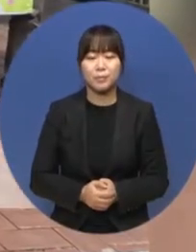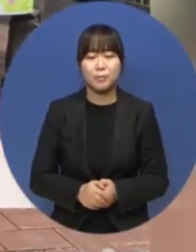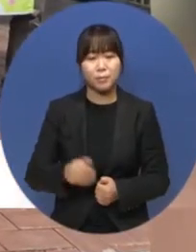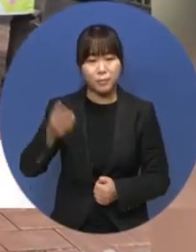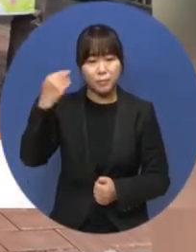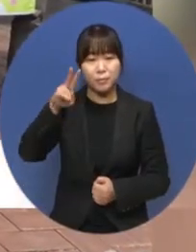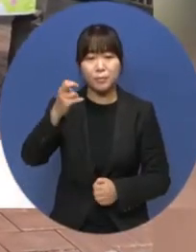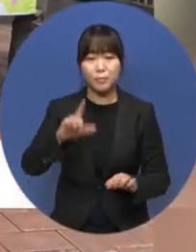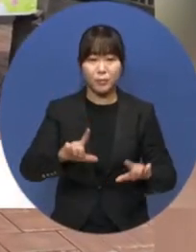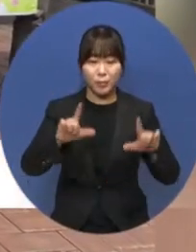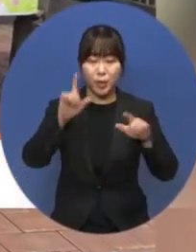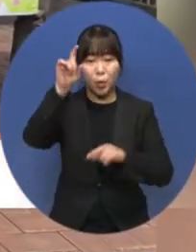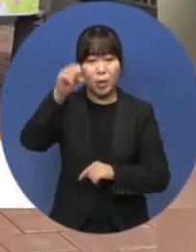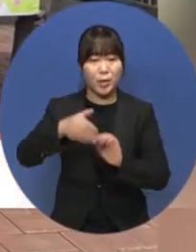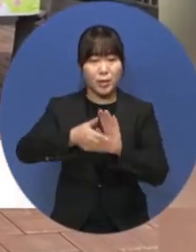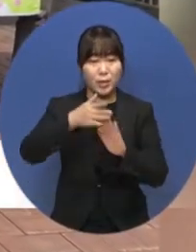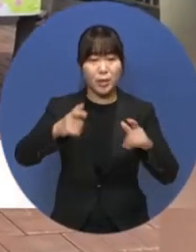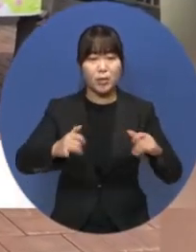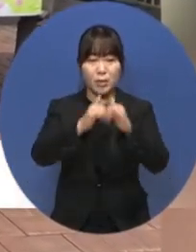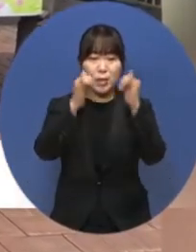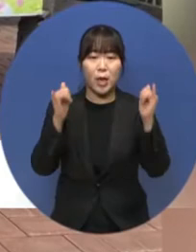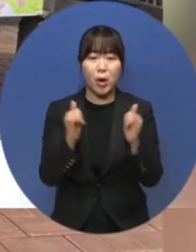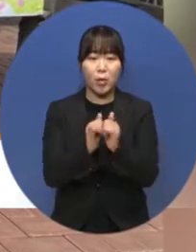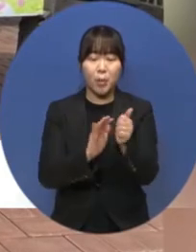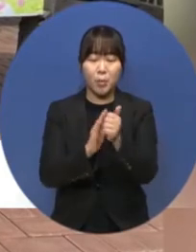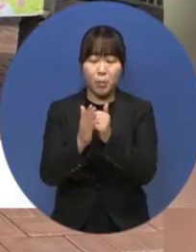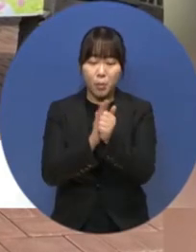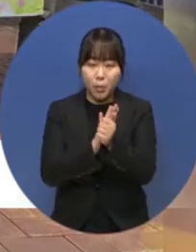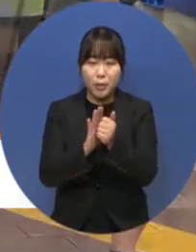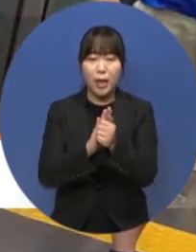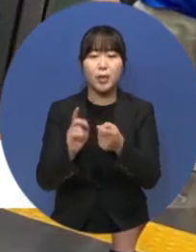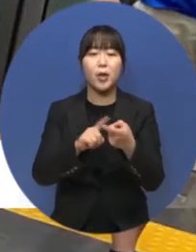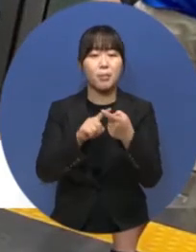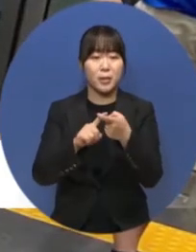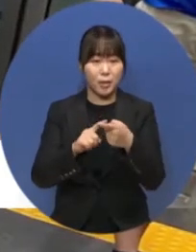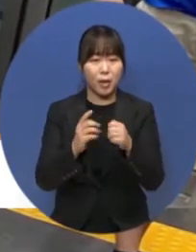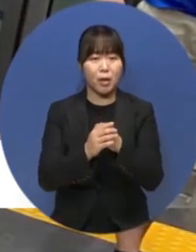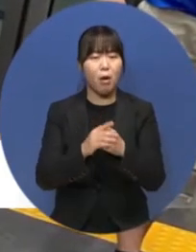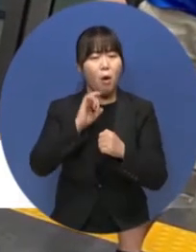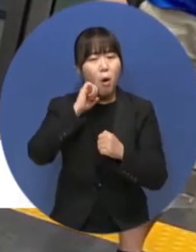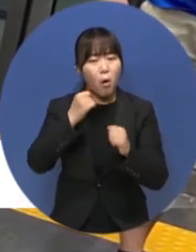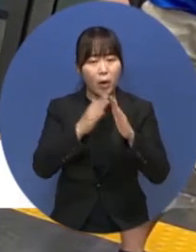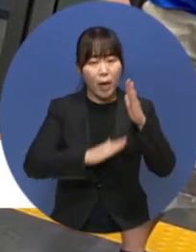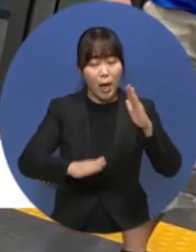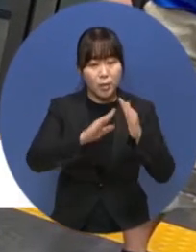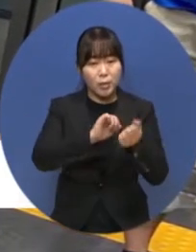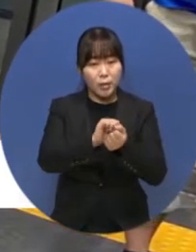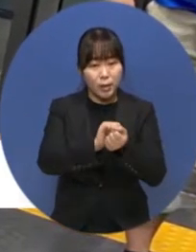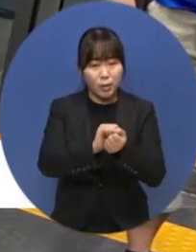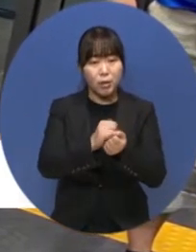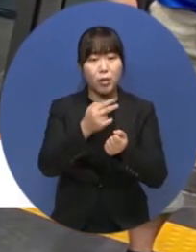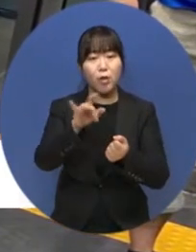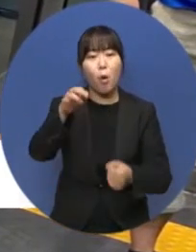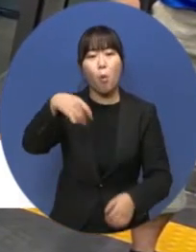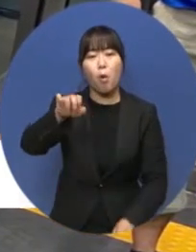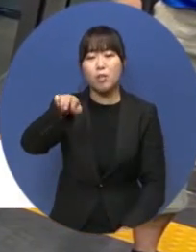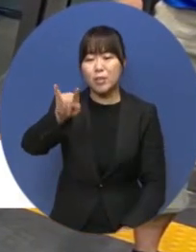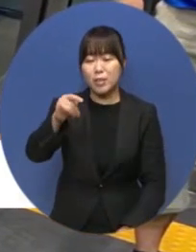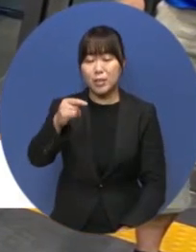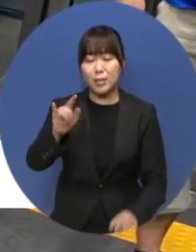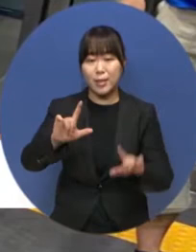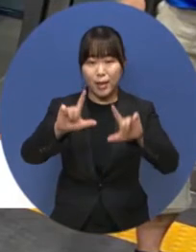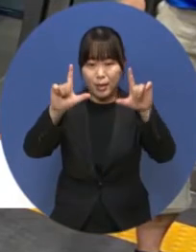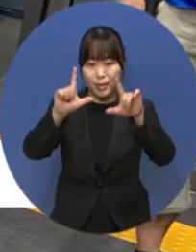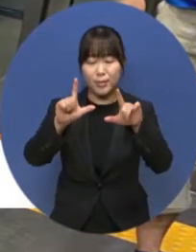지난달 26일 고양시 지역 사회 보장 협의체가 저소득가정 세탁 봉사 더워 시대 2 를 실시했습니다